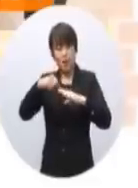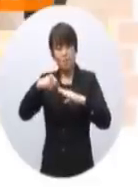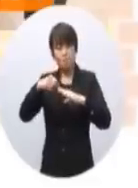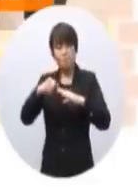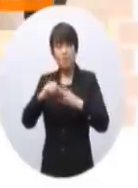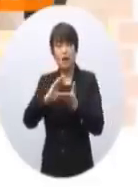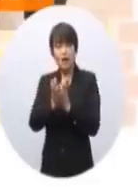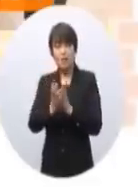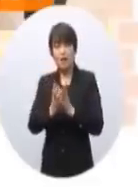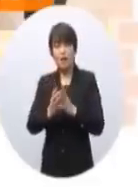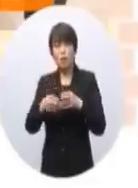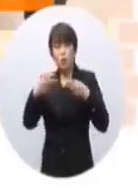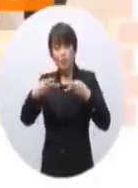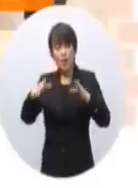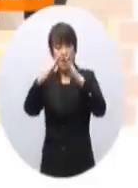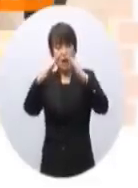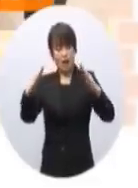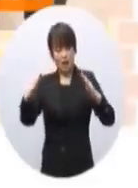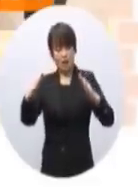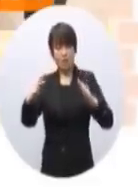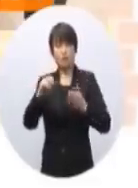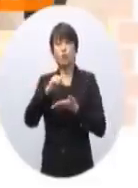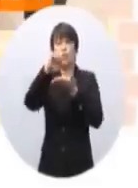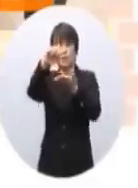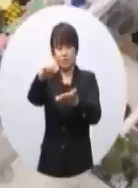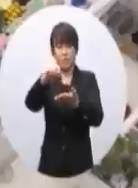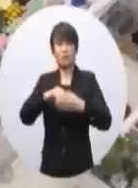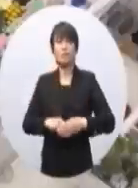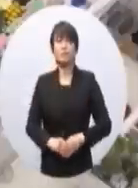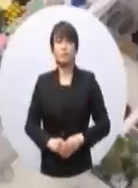展覧会をご紹介します。